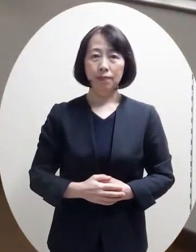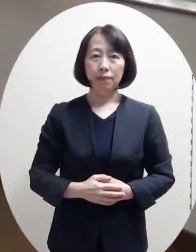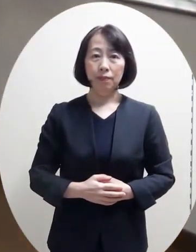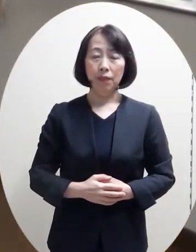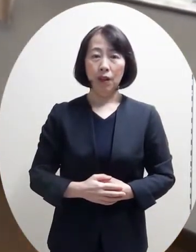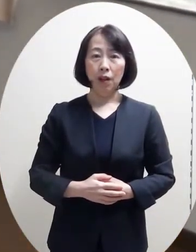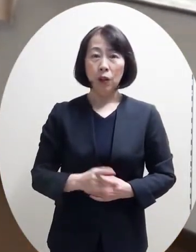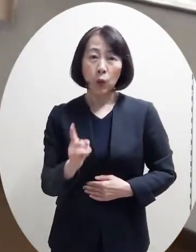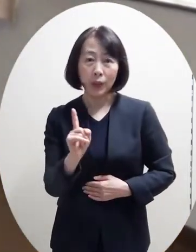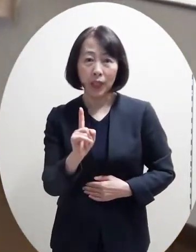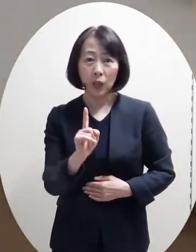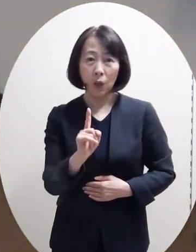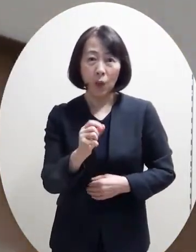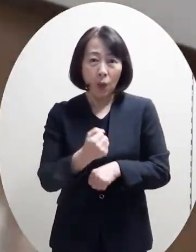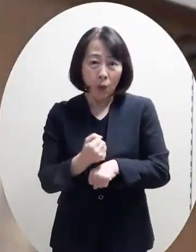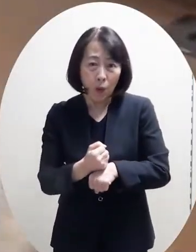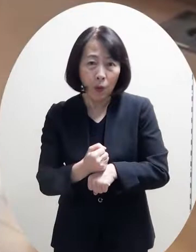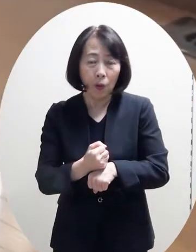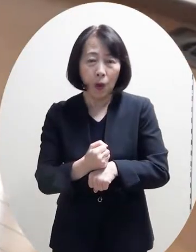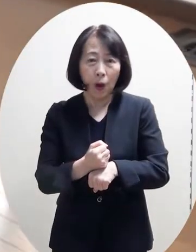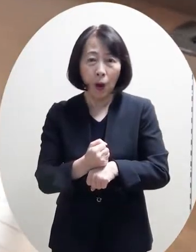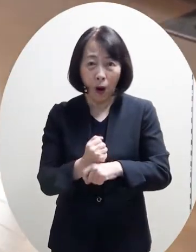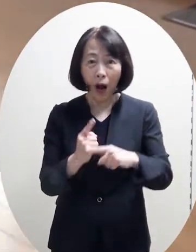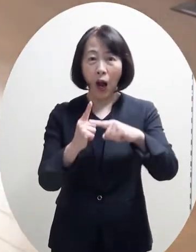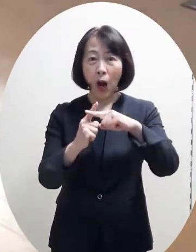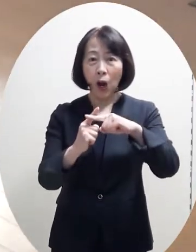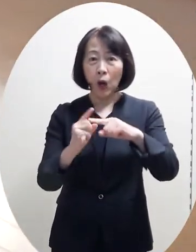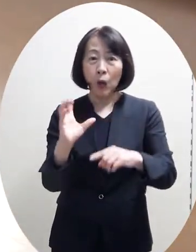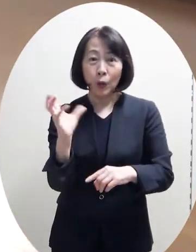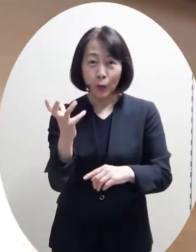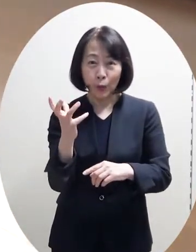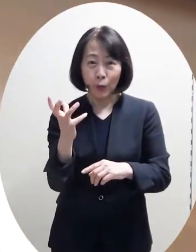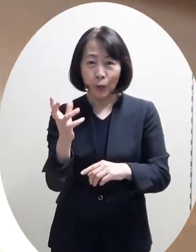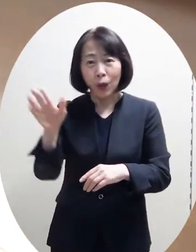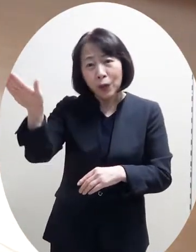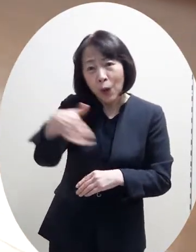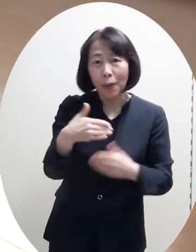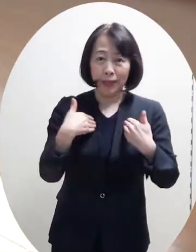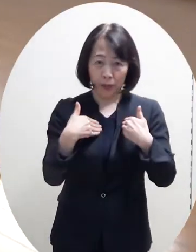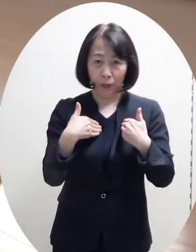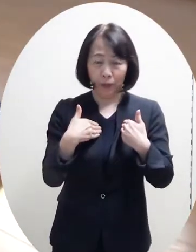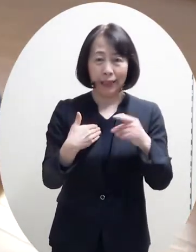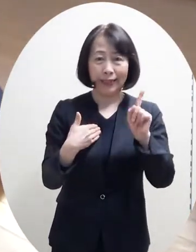市原さんどうしたの？救急車呼ばなくっちゃ。